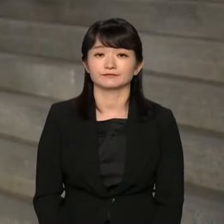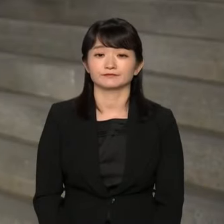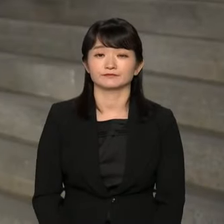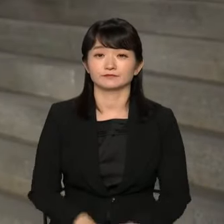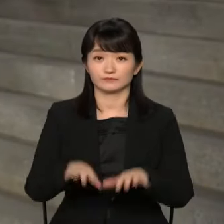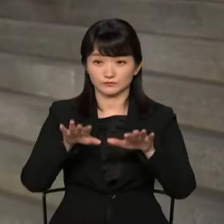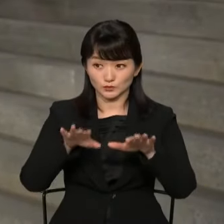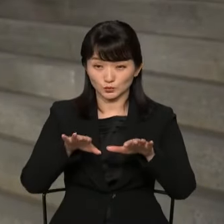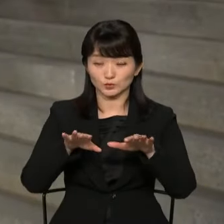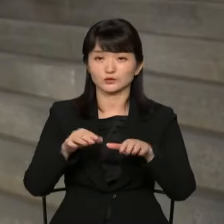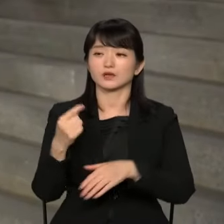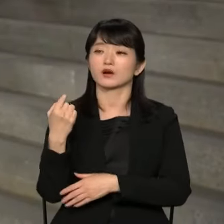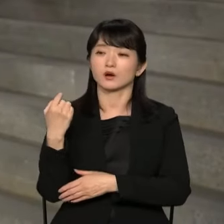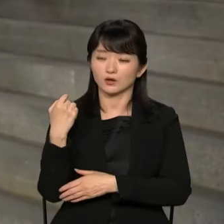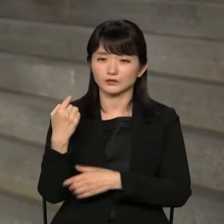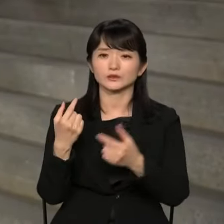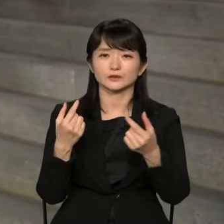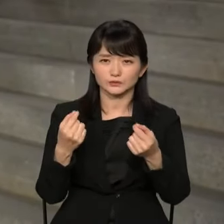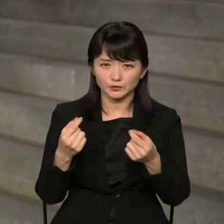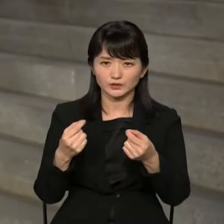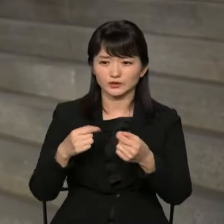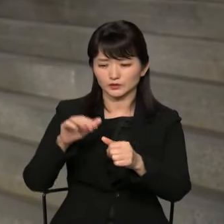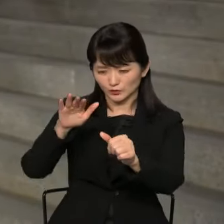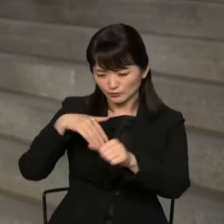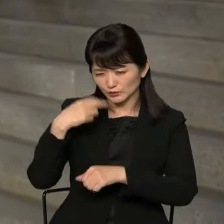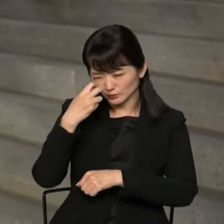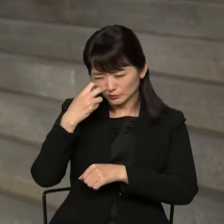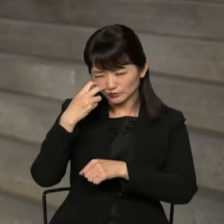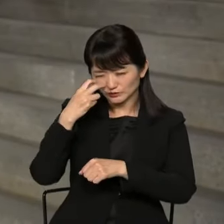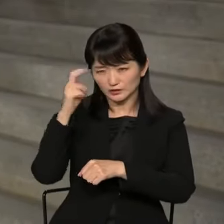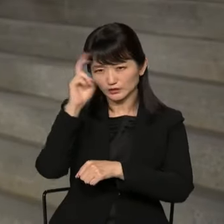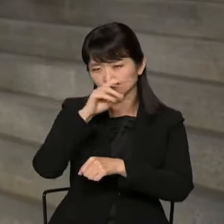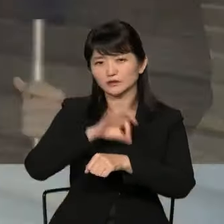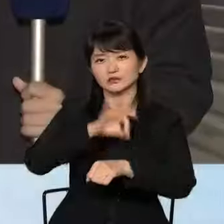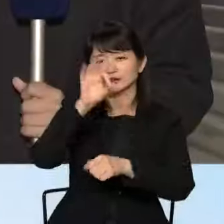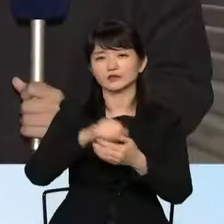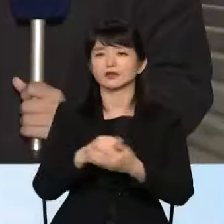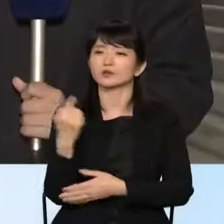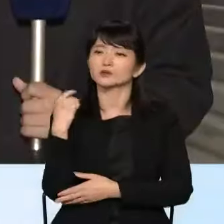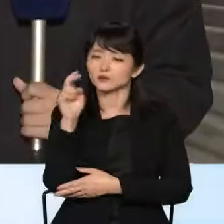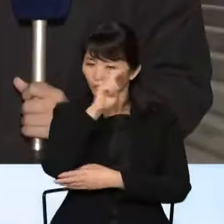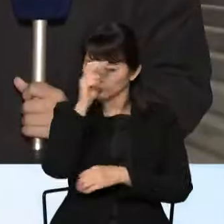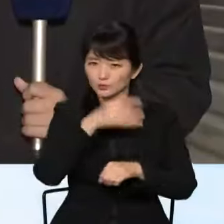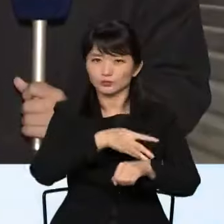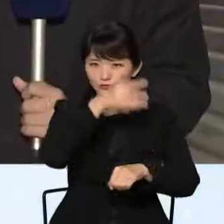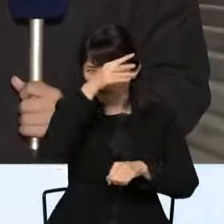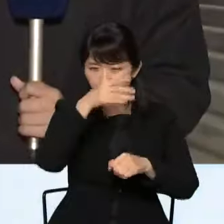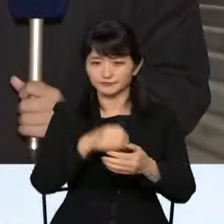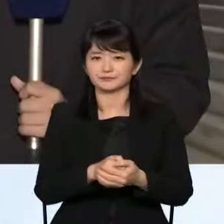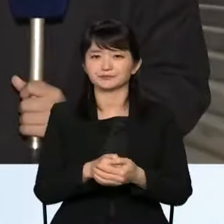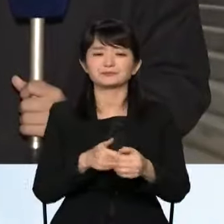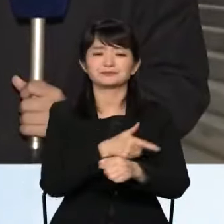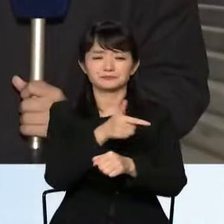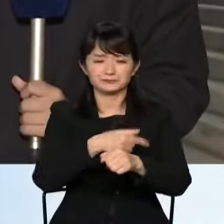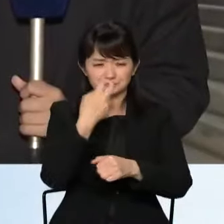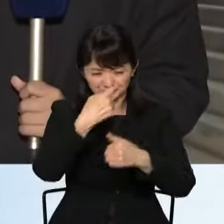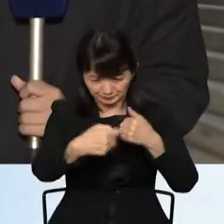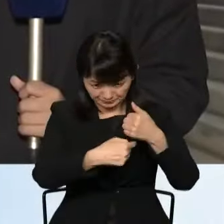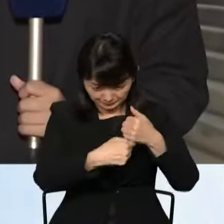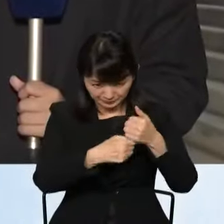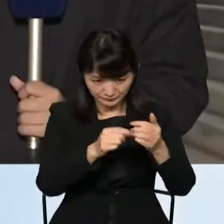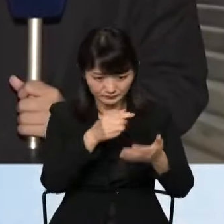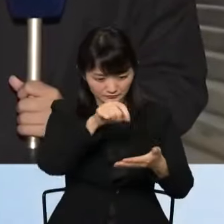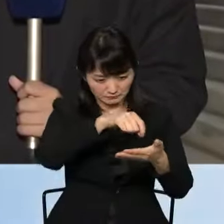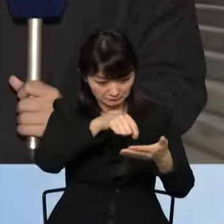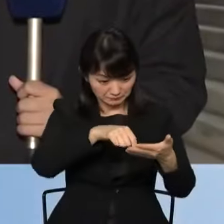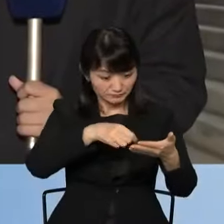네, 오늘도 어제처럼 조사는 10시쯤 시작됐습니다. 어제는 오후 4시, 그러니까 6시간 정도 조사를 하고 이 조서를